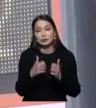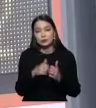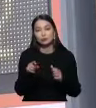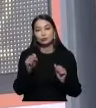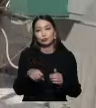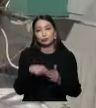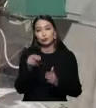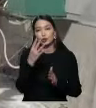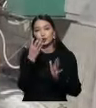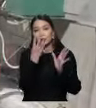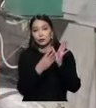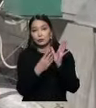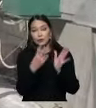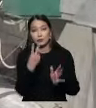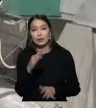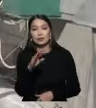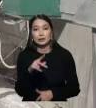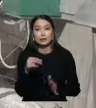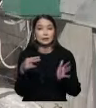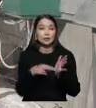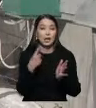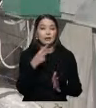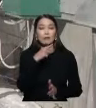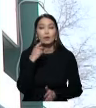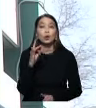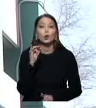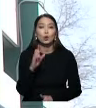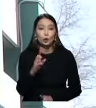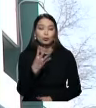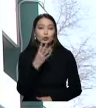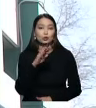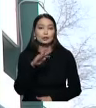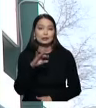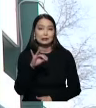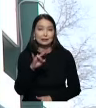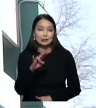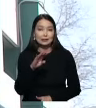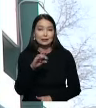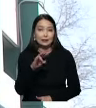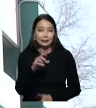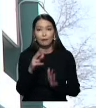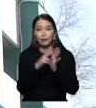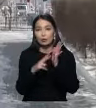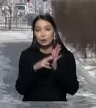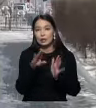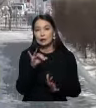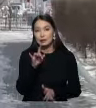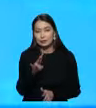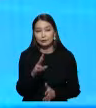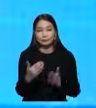за 492 тенге. Цена одного российского рубля 4 тенге 88